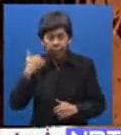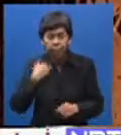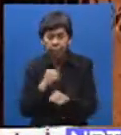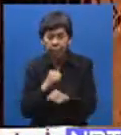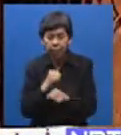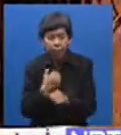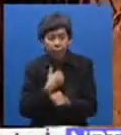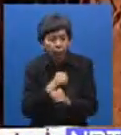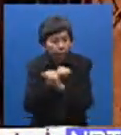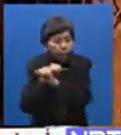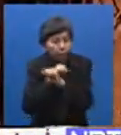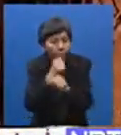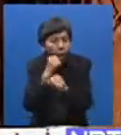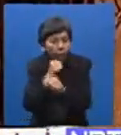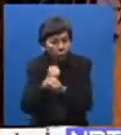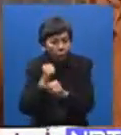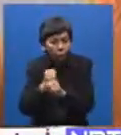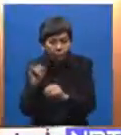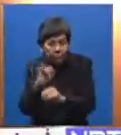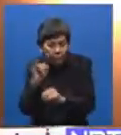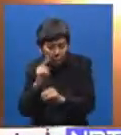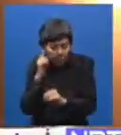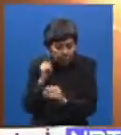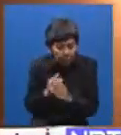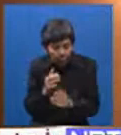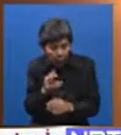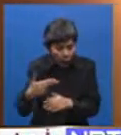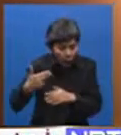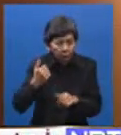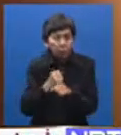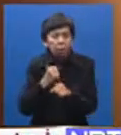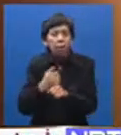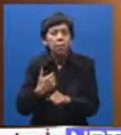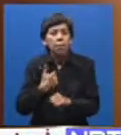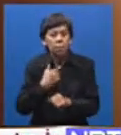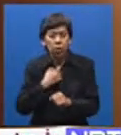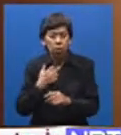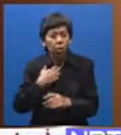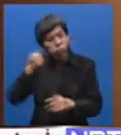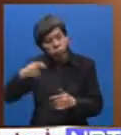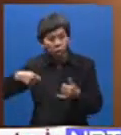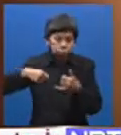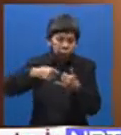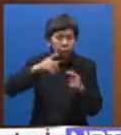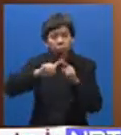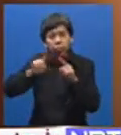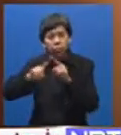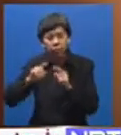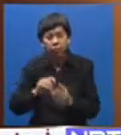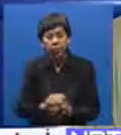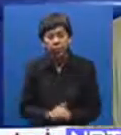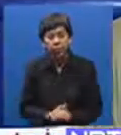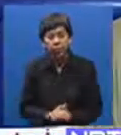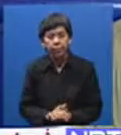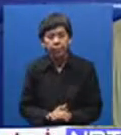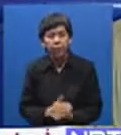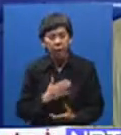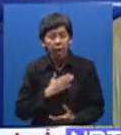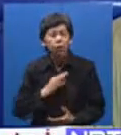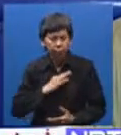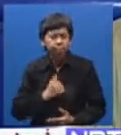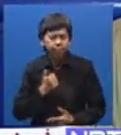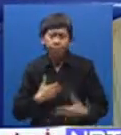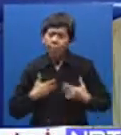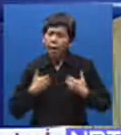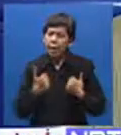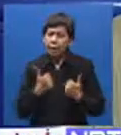ายังเป็นการป้องกันไม่ให้คนร้ายกล้าก่อเหตุโดยเฉพาะคดีประทุษร้ายต่อทรัพย์ มันแล้วอุ่นใจสบาย